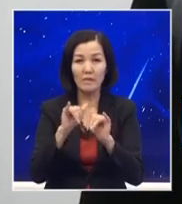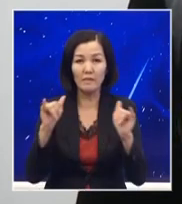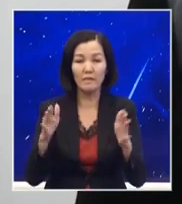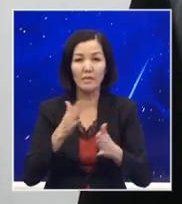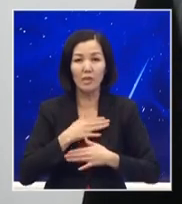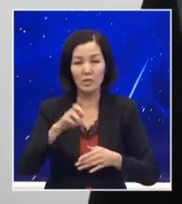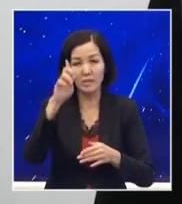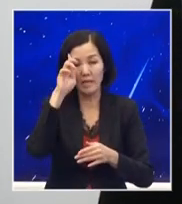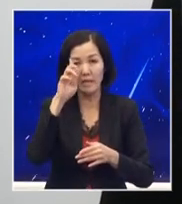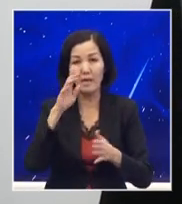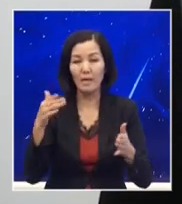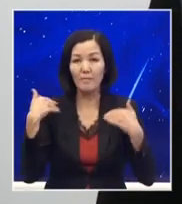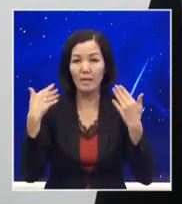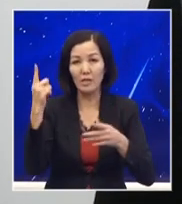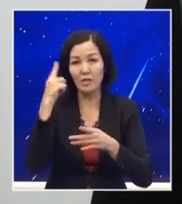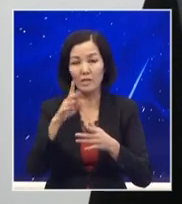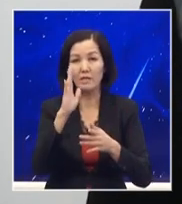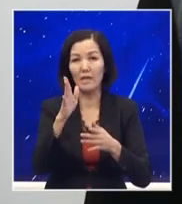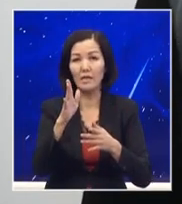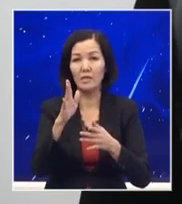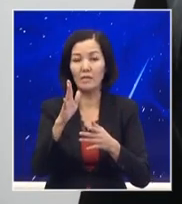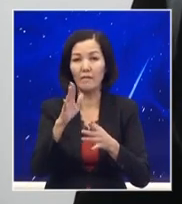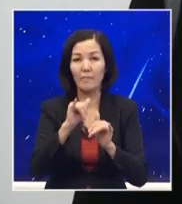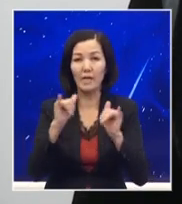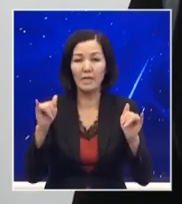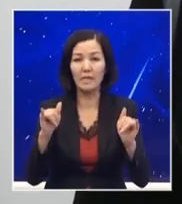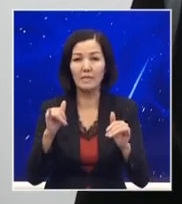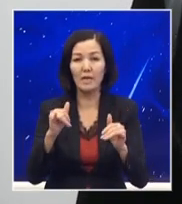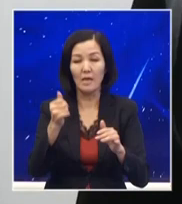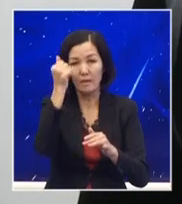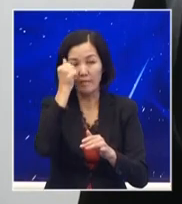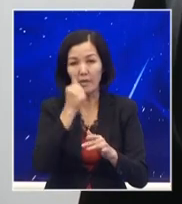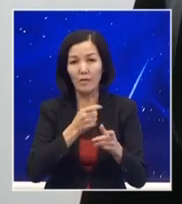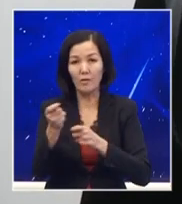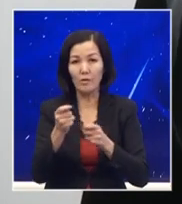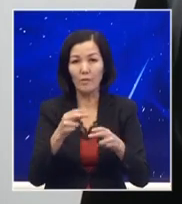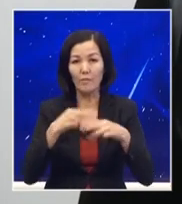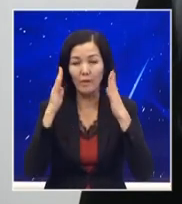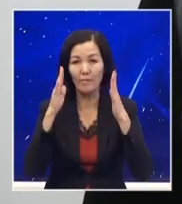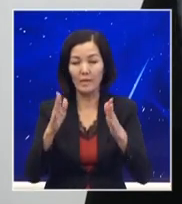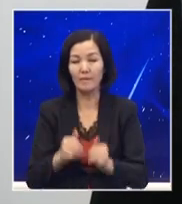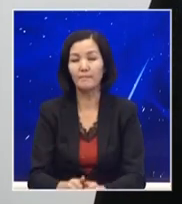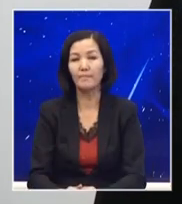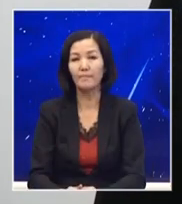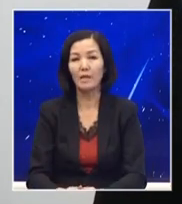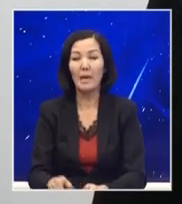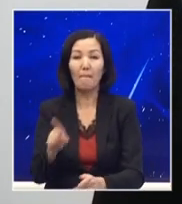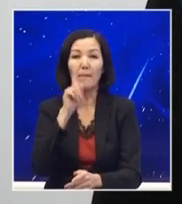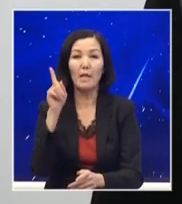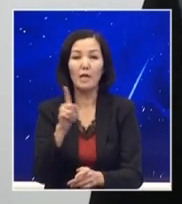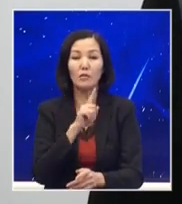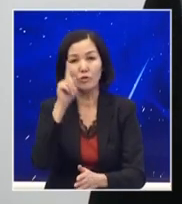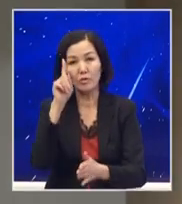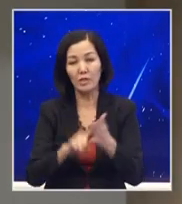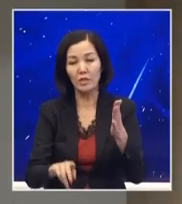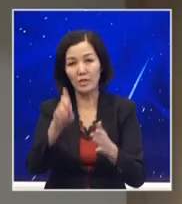будущего нашей страны, предложить идеи для дальнейшего прогресса. Благодарю правительство за то, что уделяют нам такое внимание. Ведь молодежь – надежда